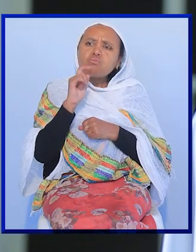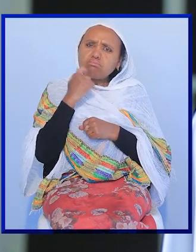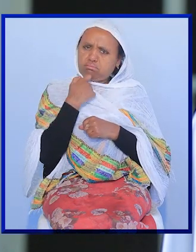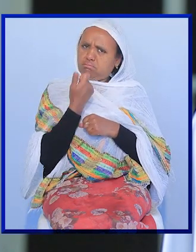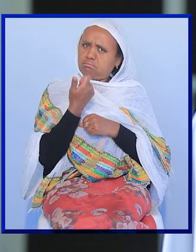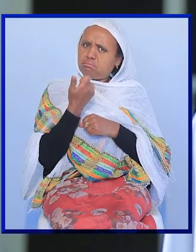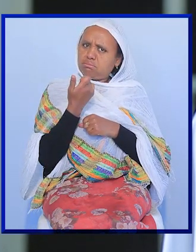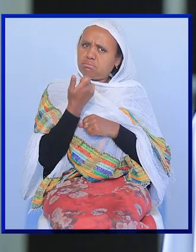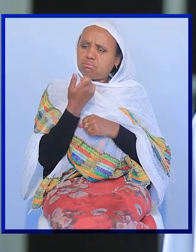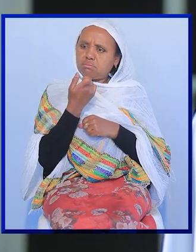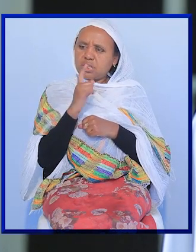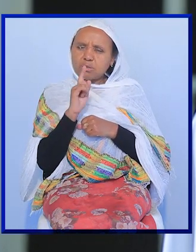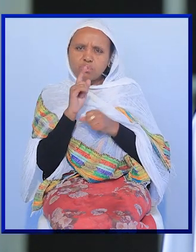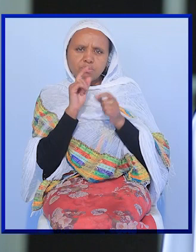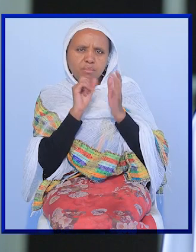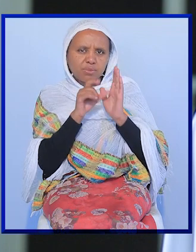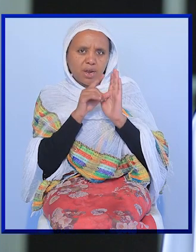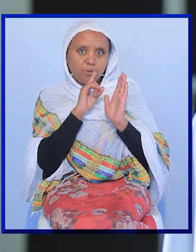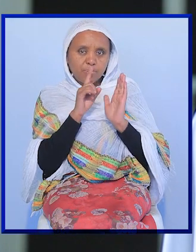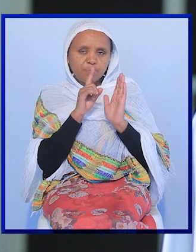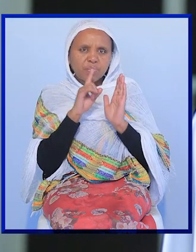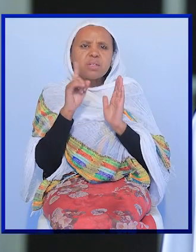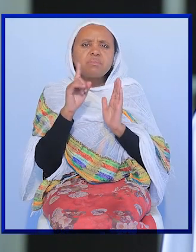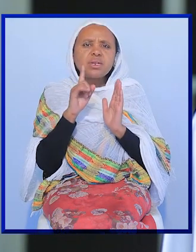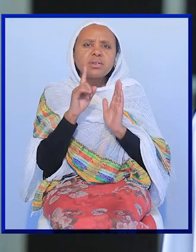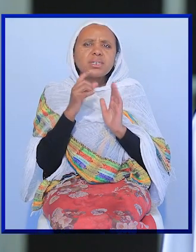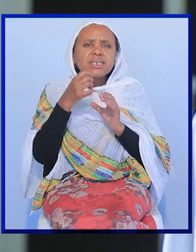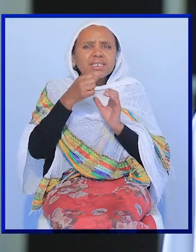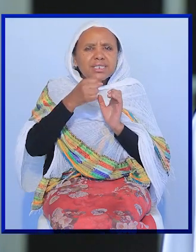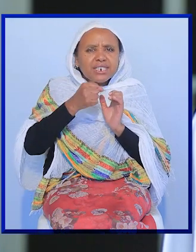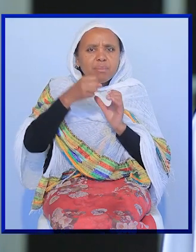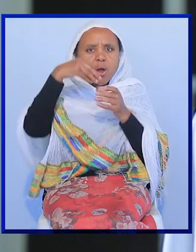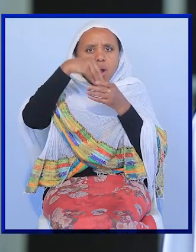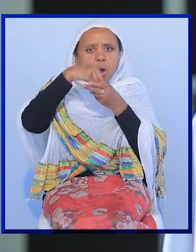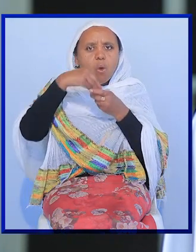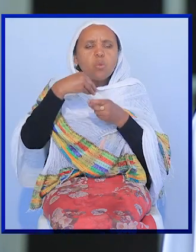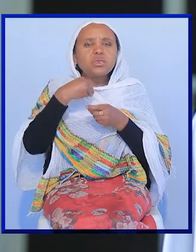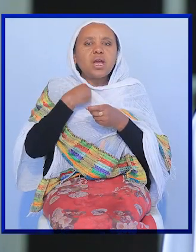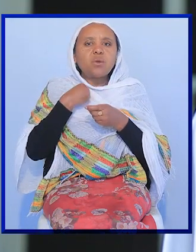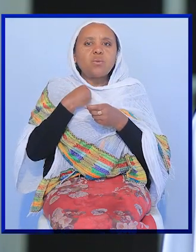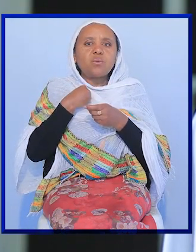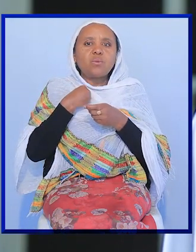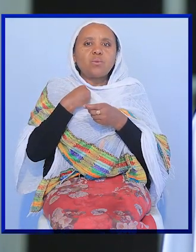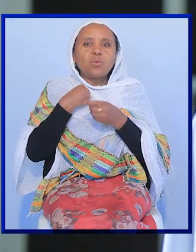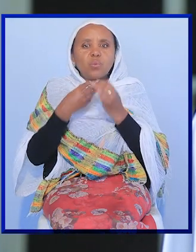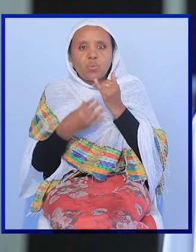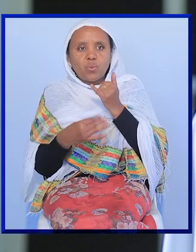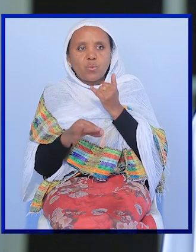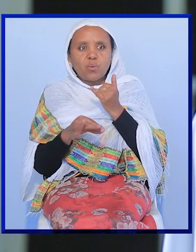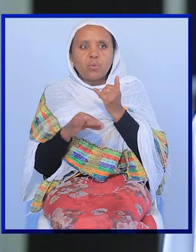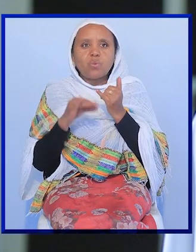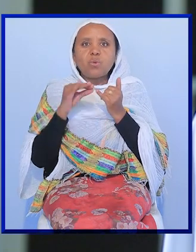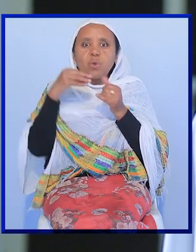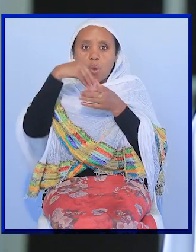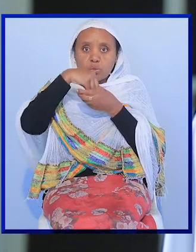ገባው አይደለም ይላሉ እሳቸው የሚመጣው መልሱ። ታዲያ ምንድነው ሲባቸው ሲጨመቅ ከውስጡ ያለው ነው የሚወጣው ይላል። ከውስጡ